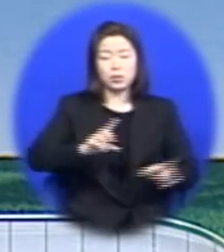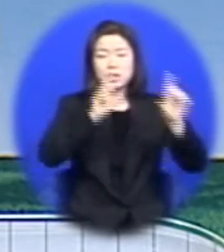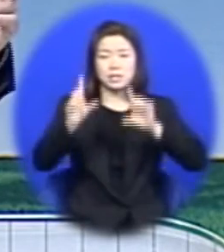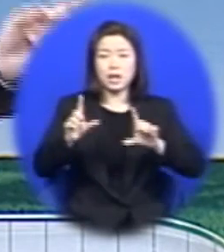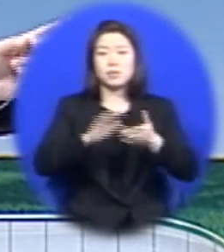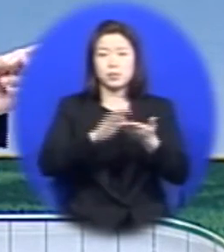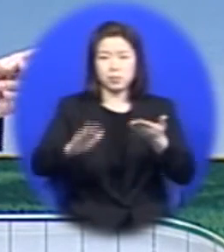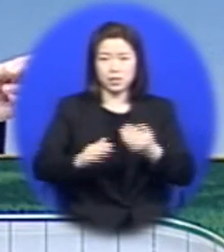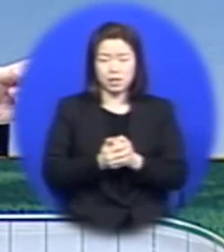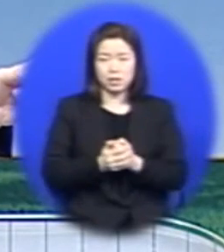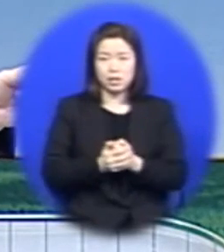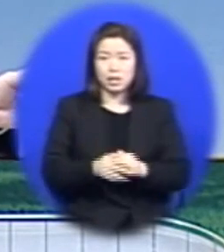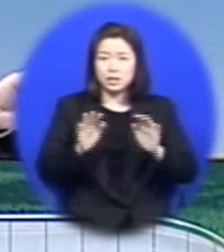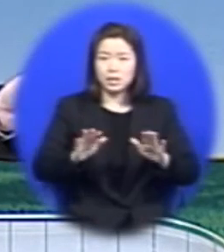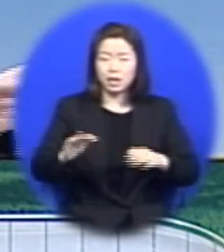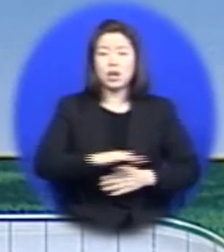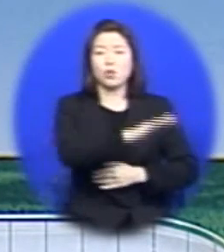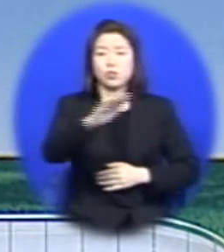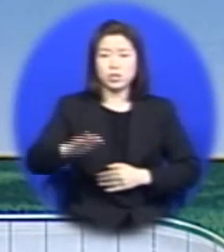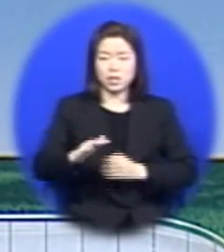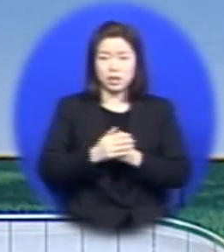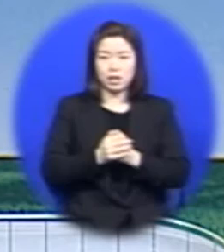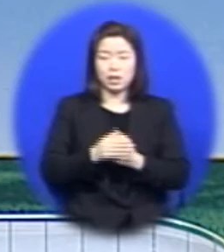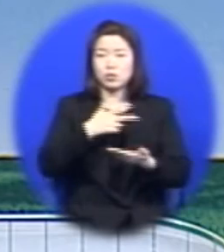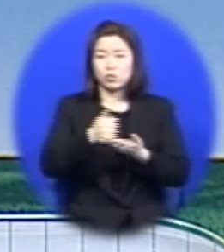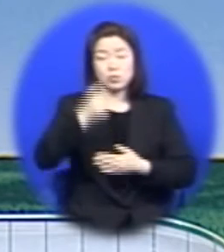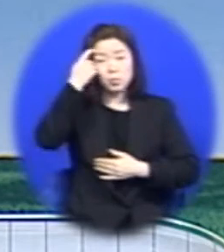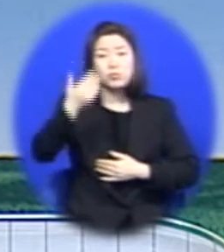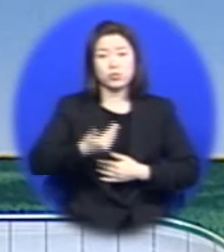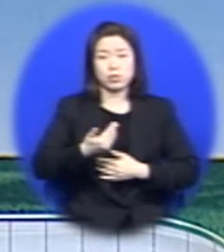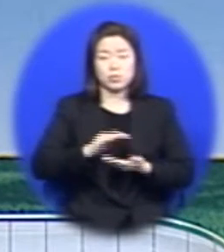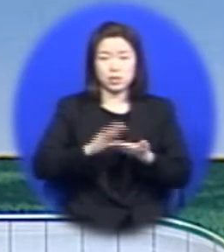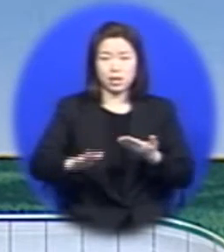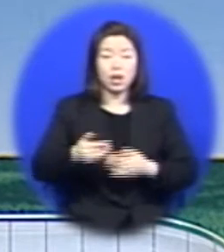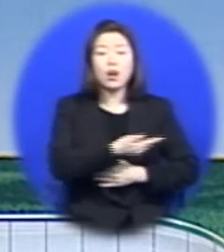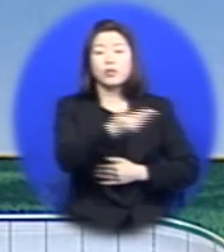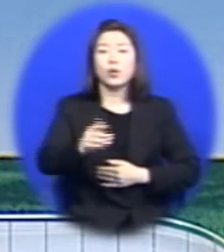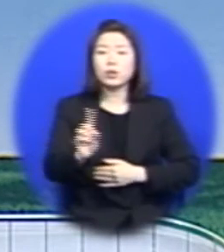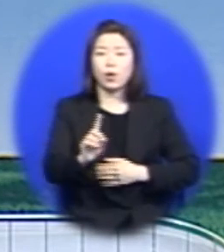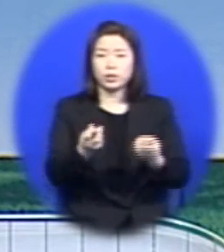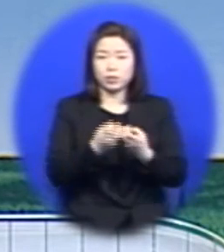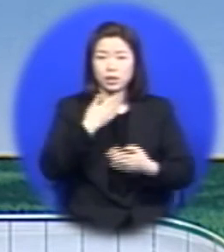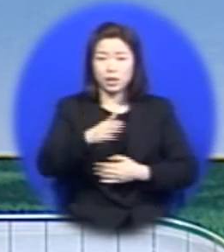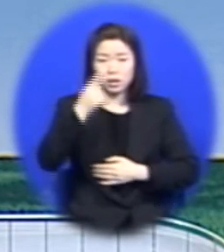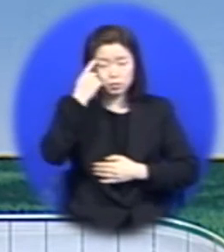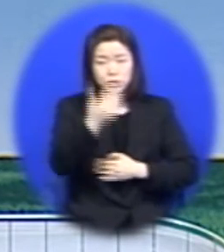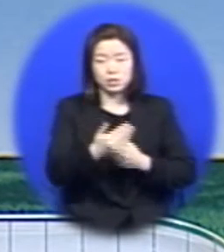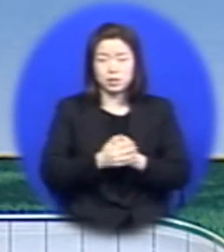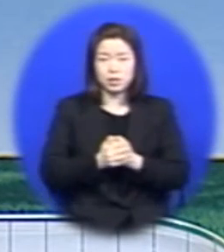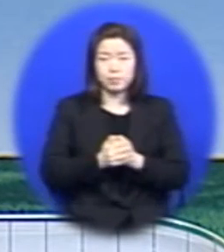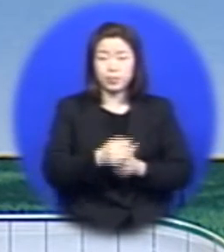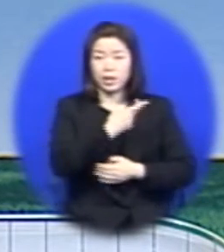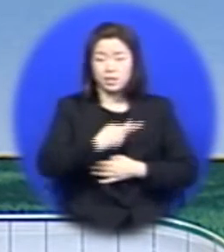자, 오늘 우리들에게 이제 주님은 묻습니다. 너희들은 어떻게 하려느냐? 사도